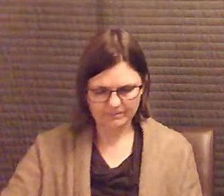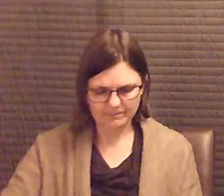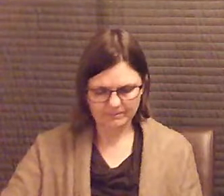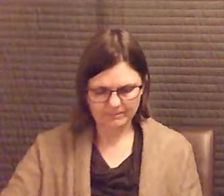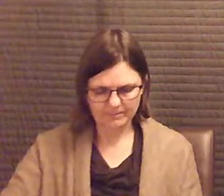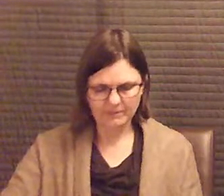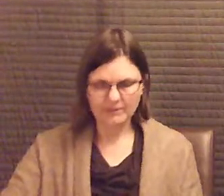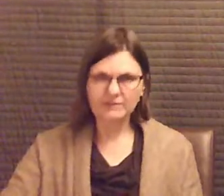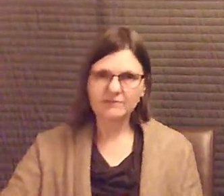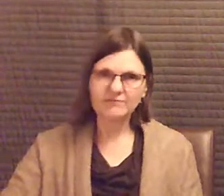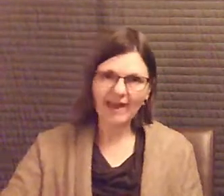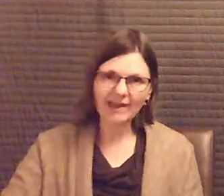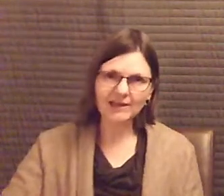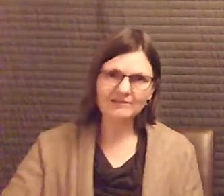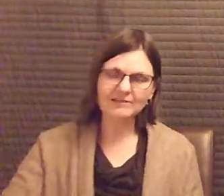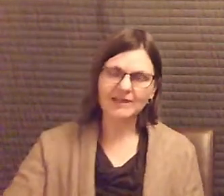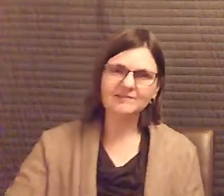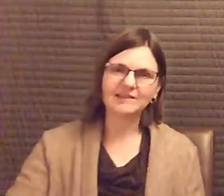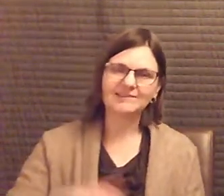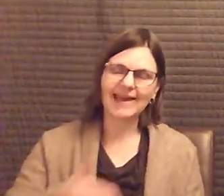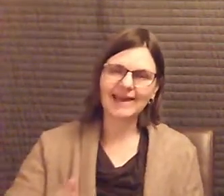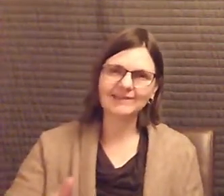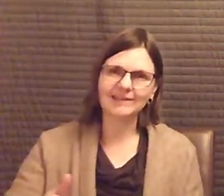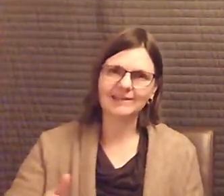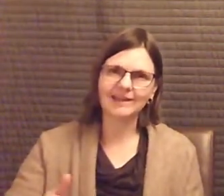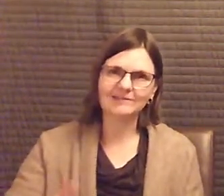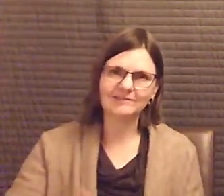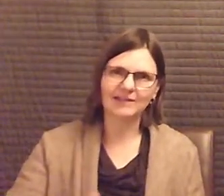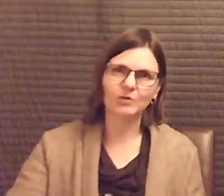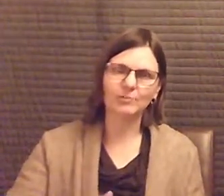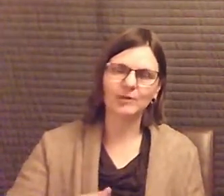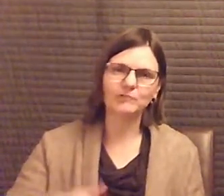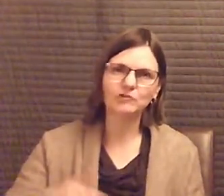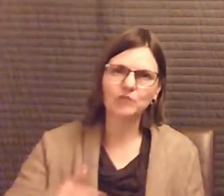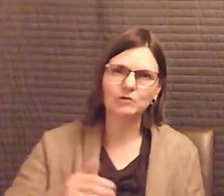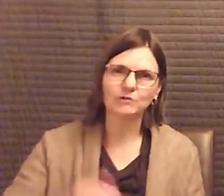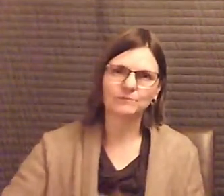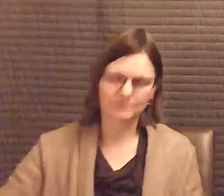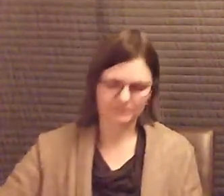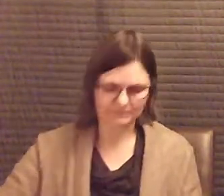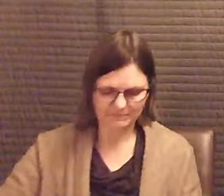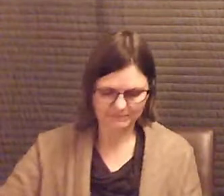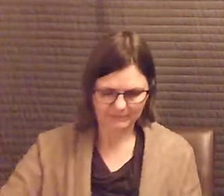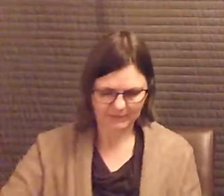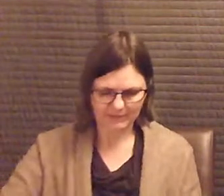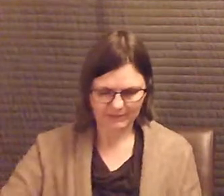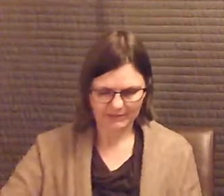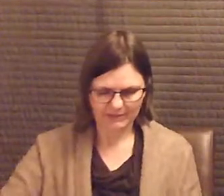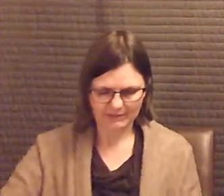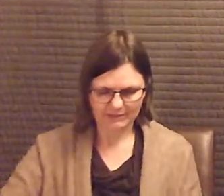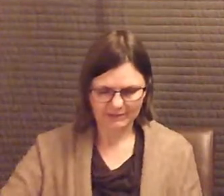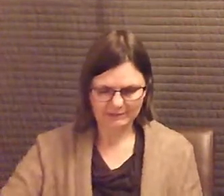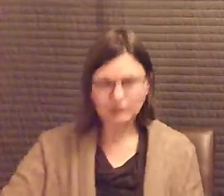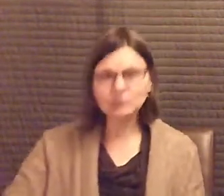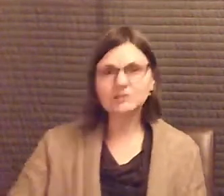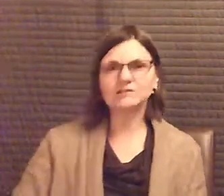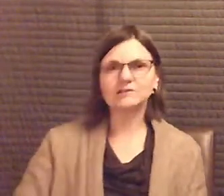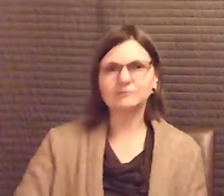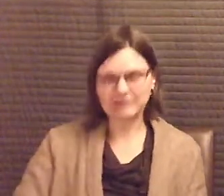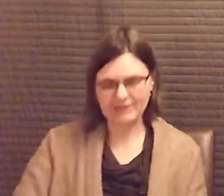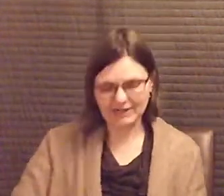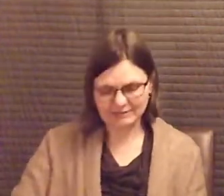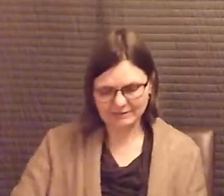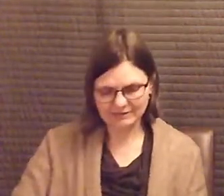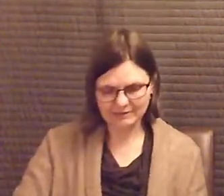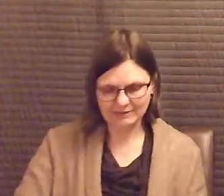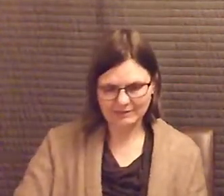relined jezus die weigert zich te hechten aan jezus en op hen te steunen en dat conditioner behar die conditie